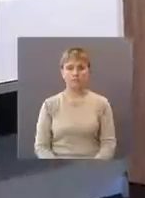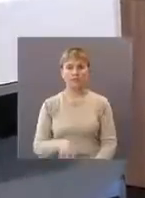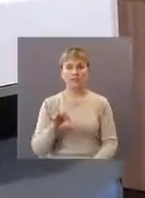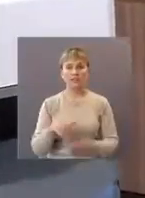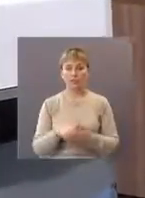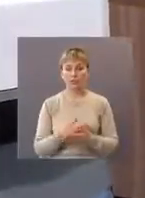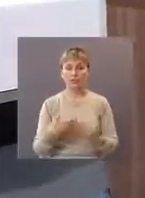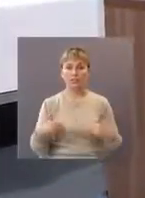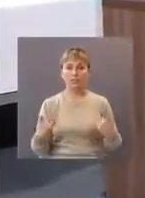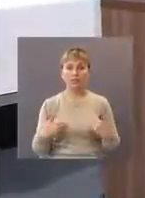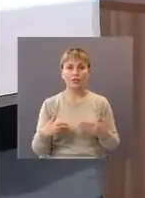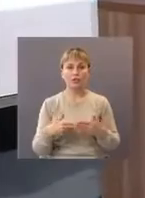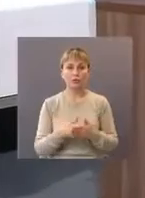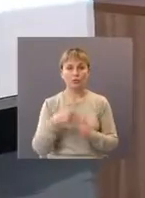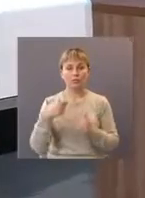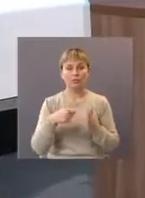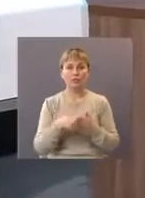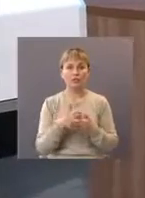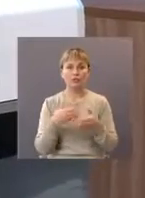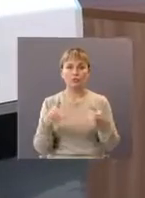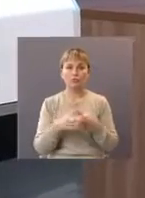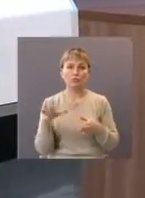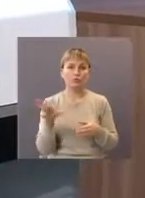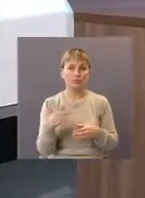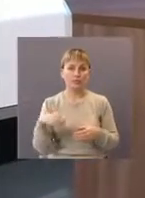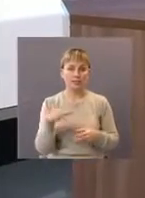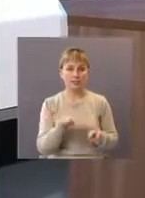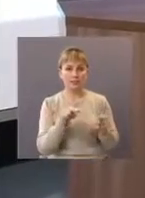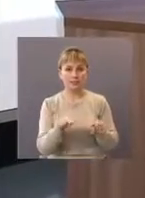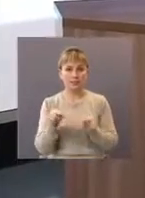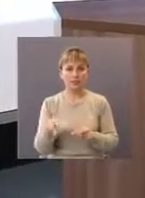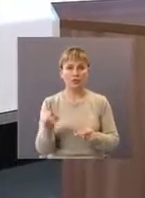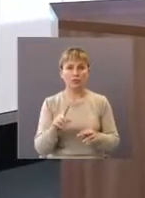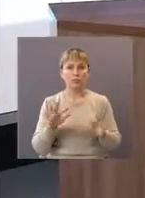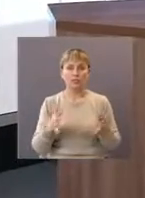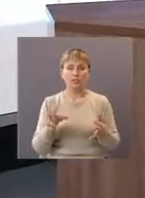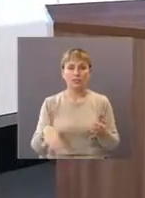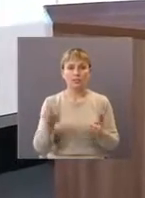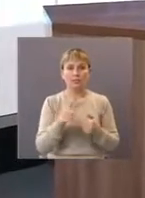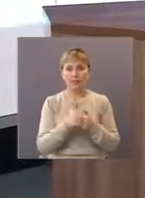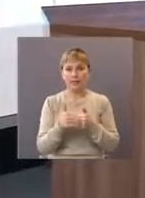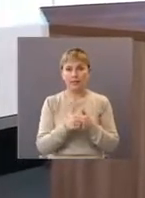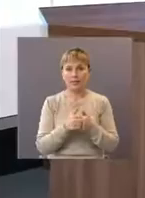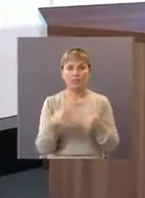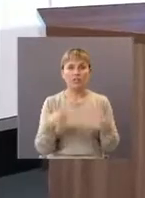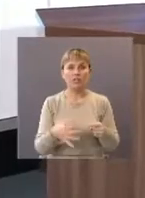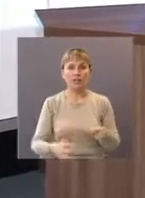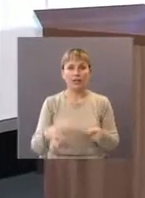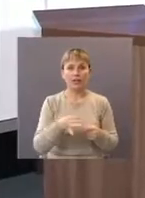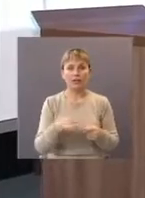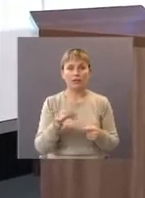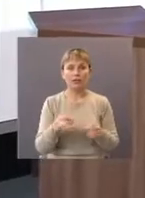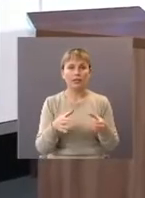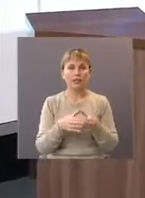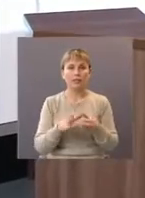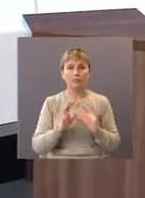снова здравствуйте. И снова репортеры новостной службы всю неделю следили за тем, что происходит совсем рядом, в других регионах и